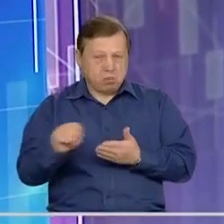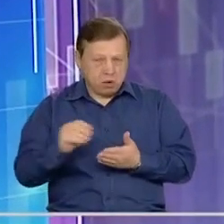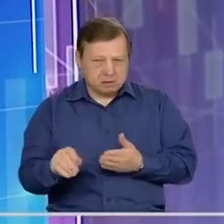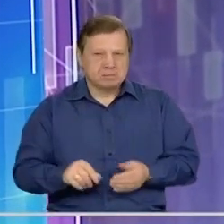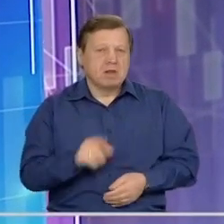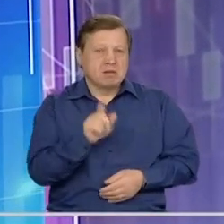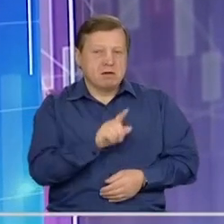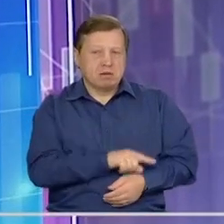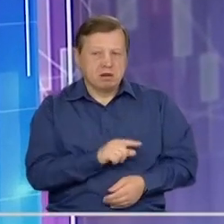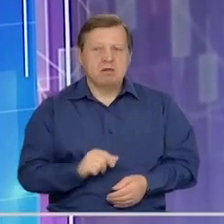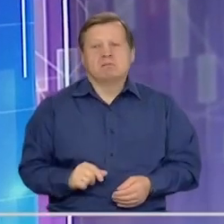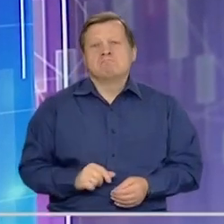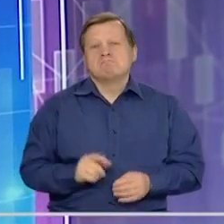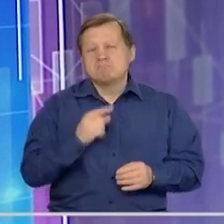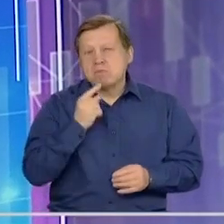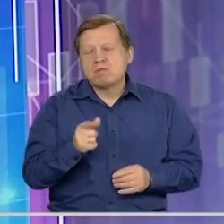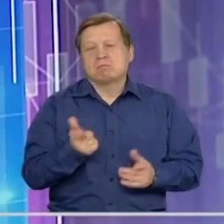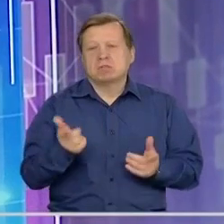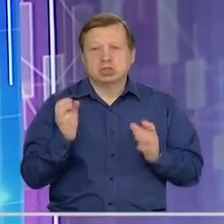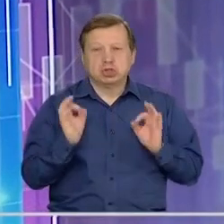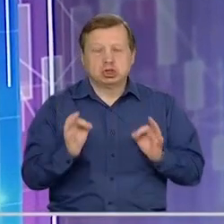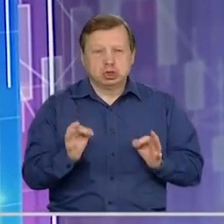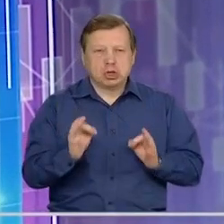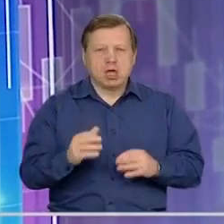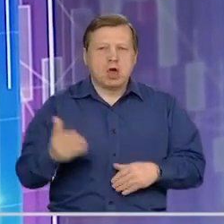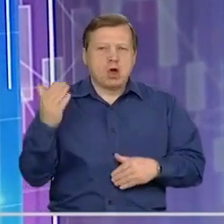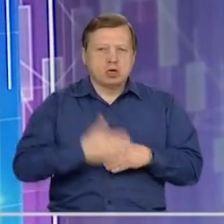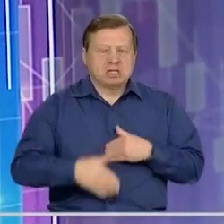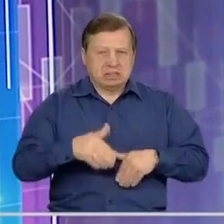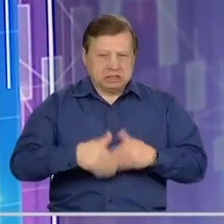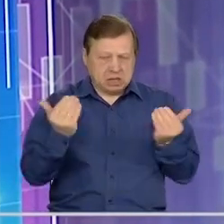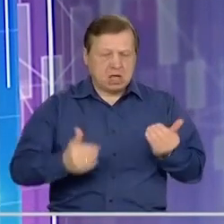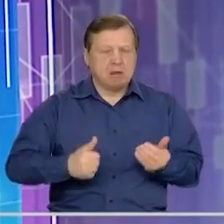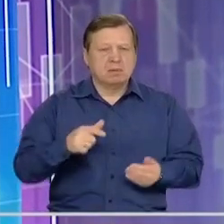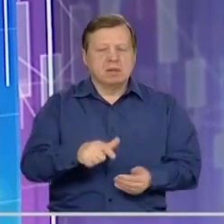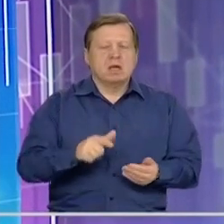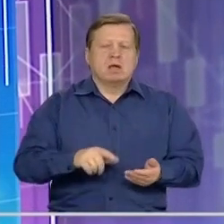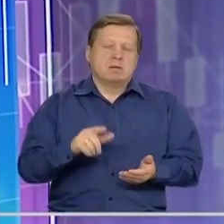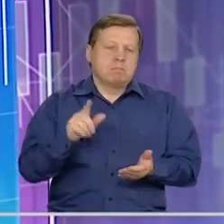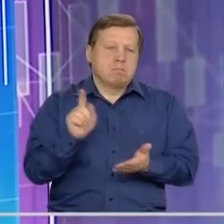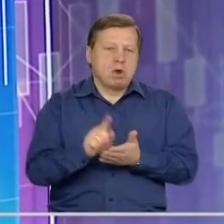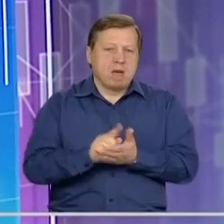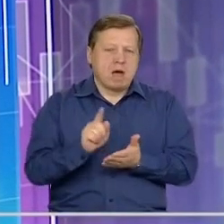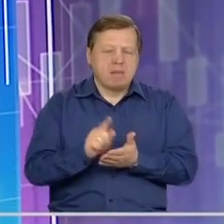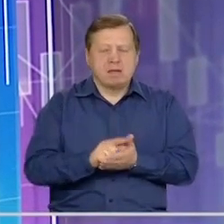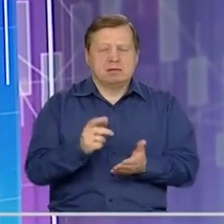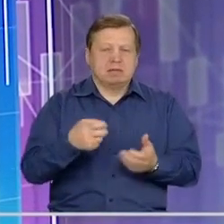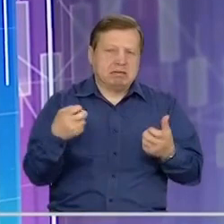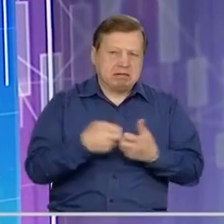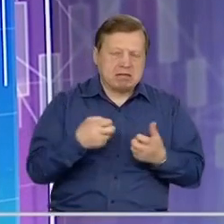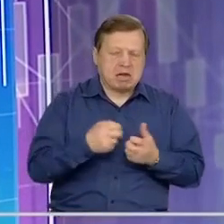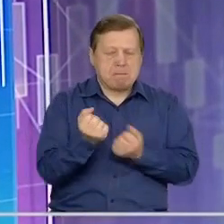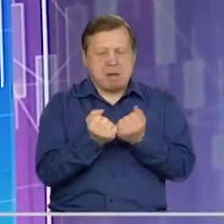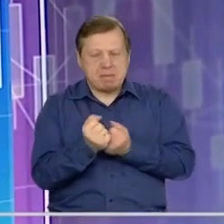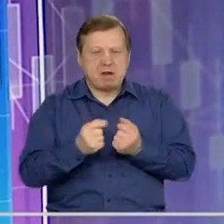nich jest teoretycznie dzisiaj ostatni dzień na to, żeby takie zeznanie podatkowe, czy to elektronicznie, czy papierowo, jednak wysłać